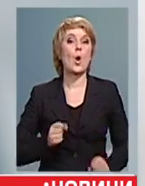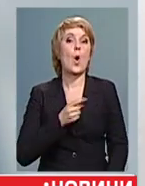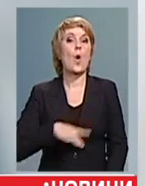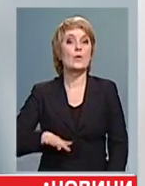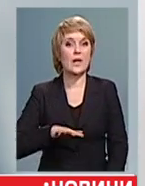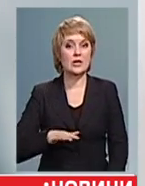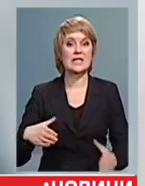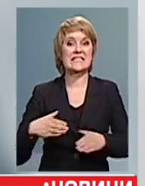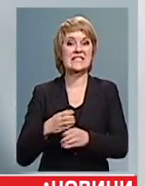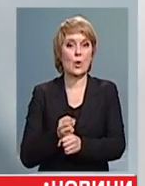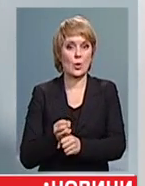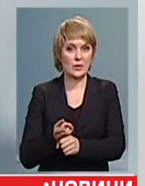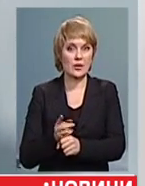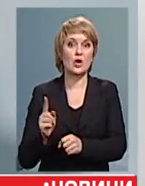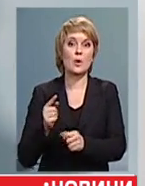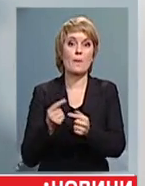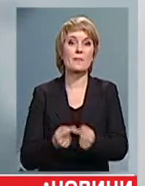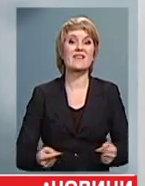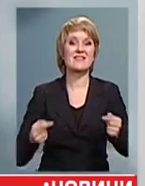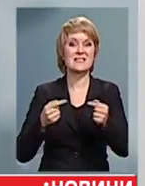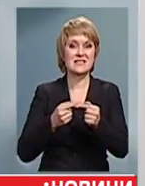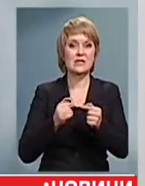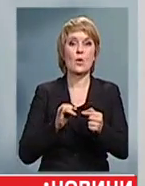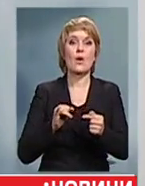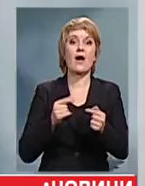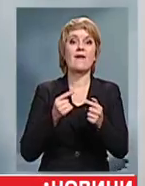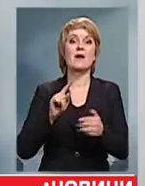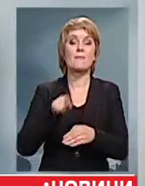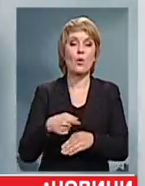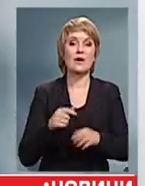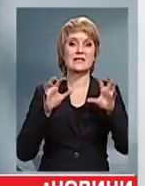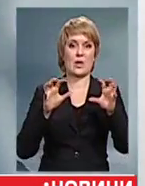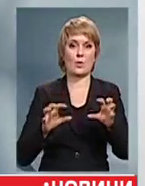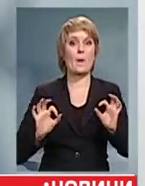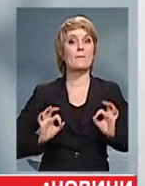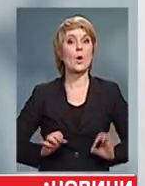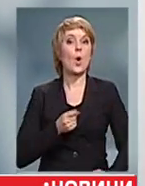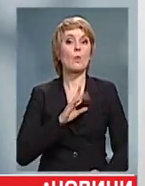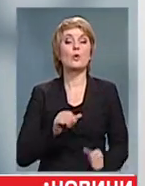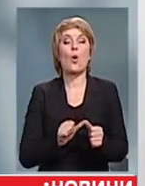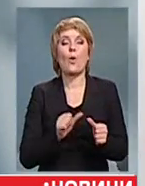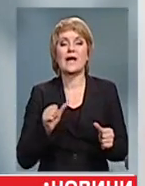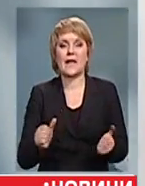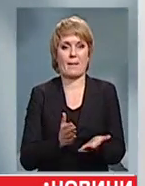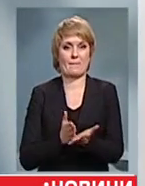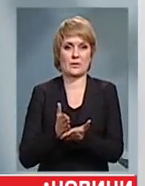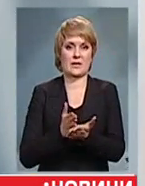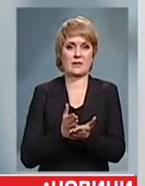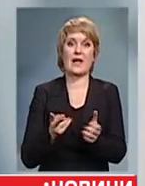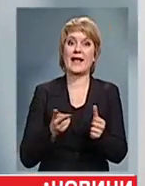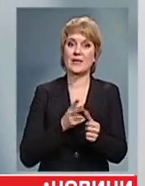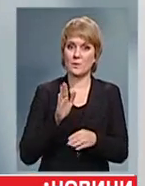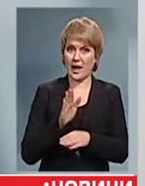відомства у відповідність до вимог закону. Прокурор Одеської області – це знову буде окрема посада. Іншим наказом Давида Саквареллідзе притягли